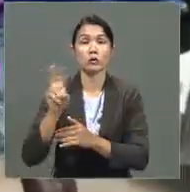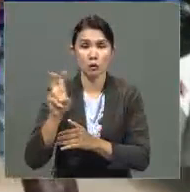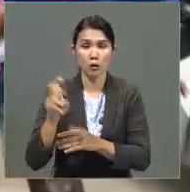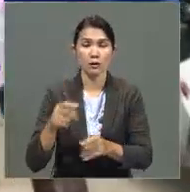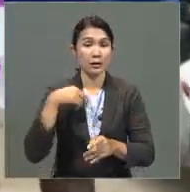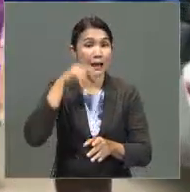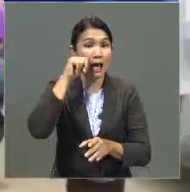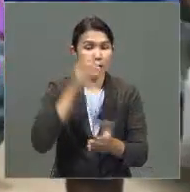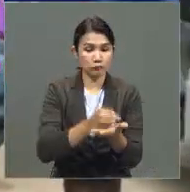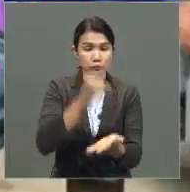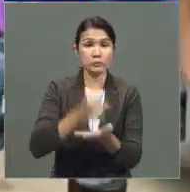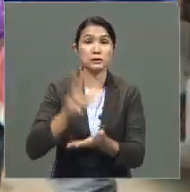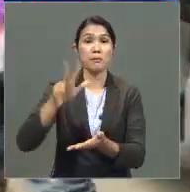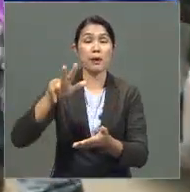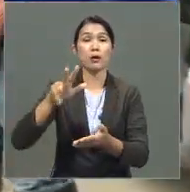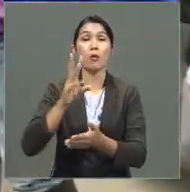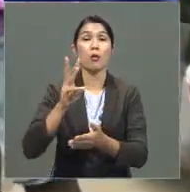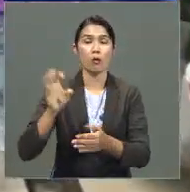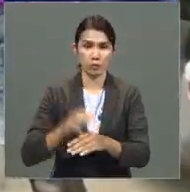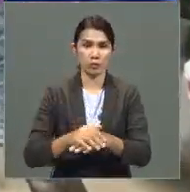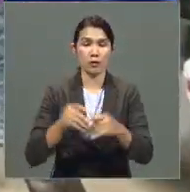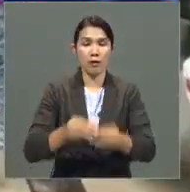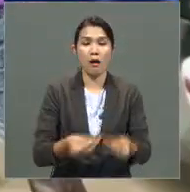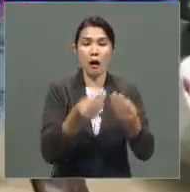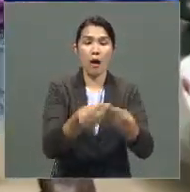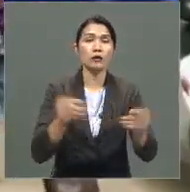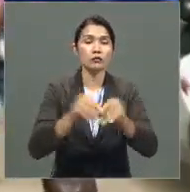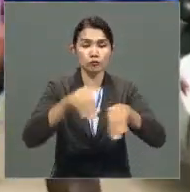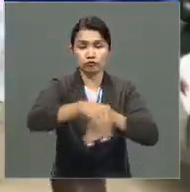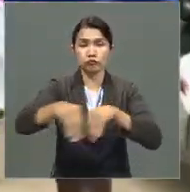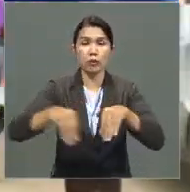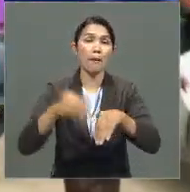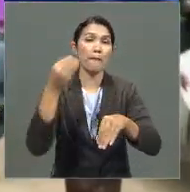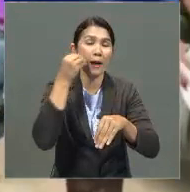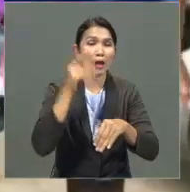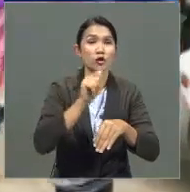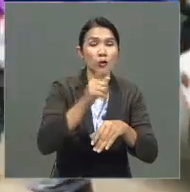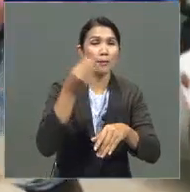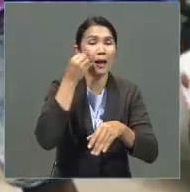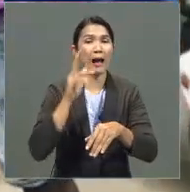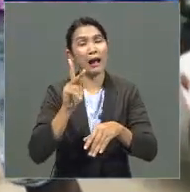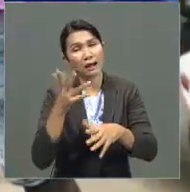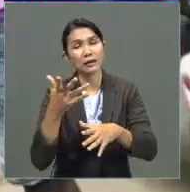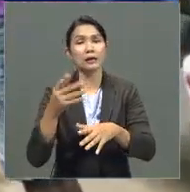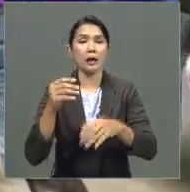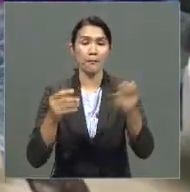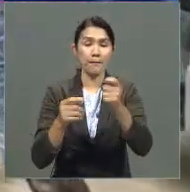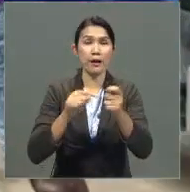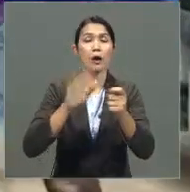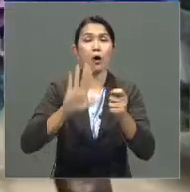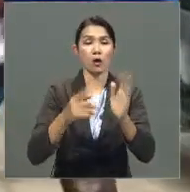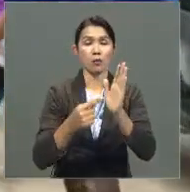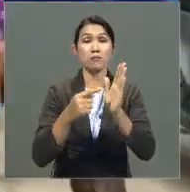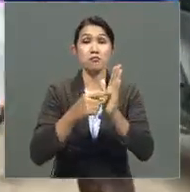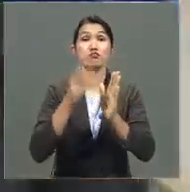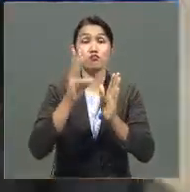3,600 ขวดเนี่ยไปมอบให้กับชาวบ้านที่บ้านต้นหนุนบ้านดอนแท่นบ้านดอนชัยและบ้านเวียงบ้านกลางเวียงตำบลกลางเวียงอำเภอเวียงส